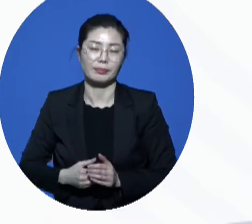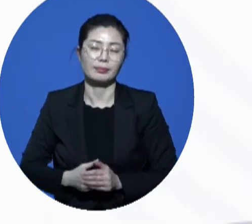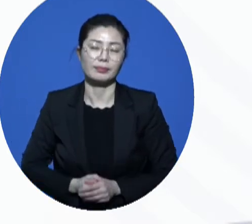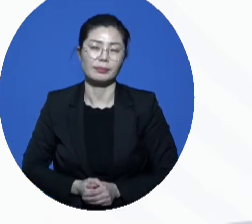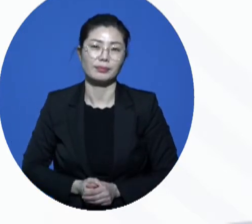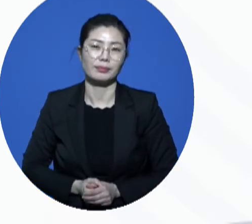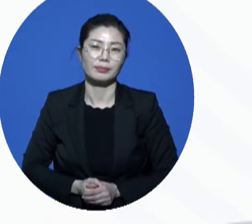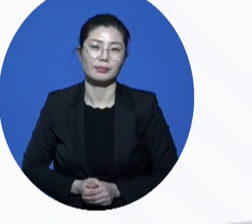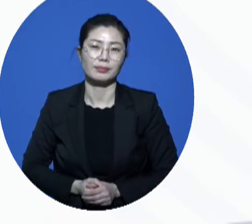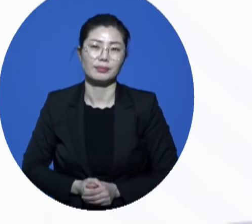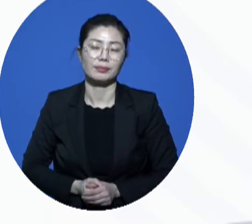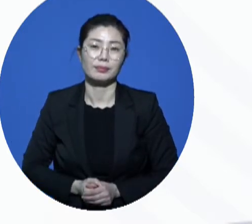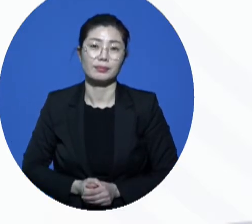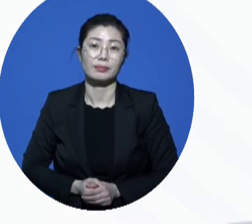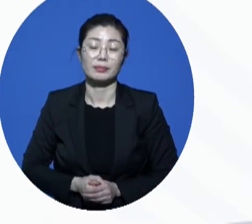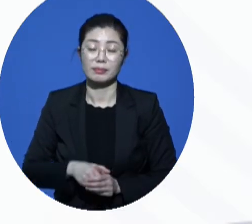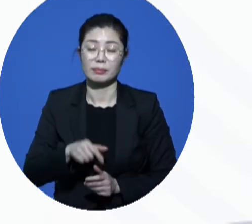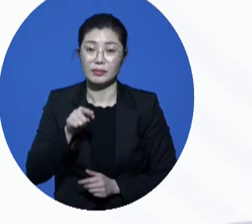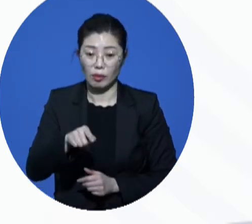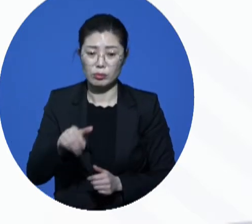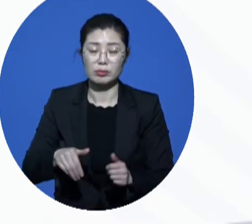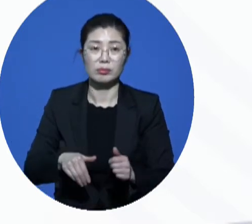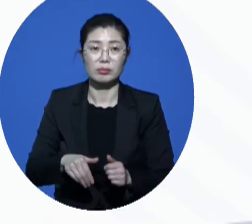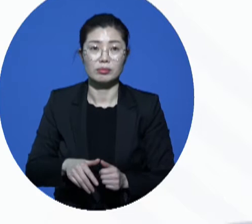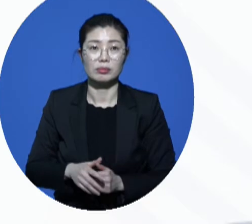파악하게 됩니다. 어쨌든 이렇게